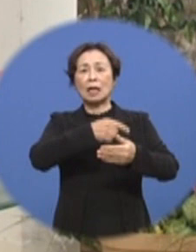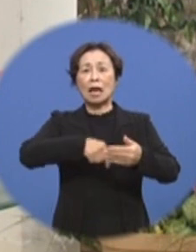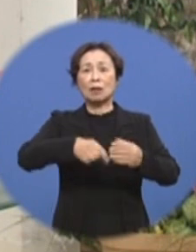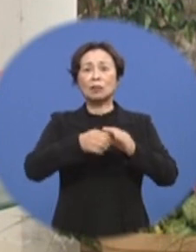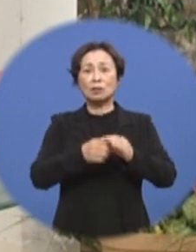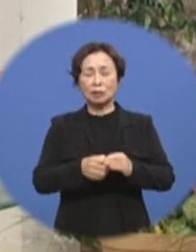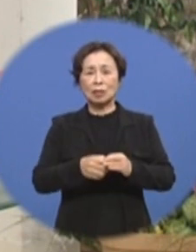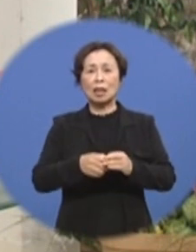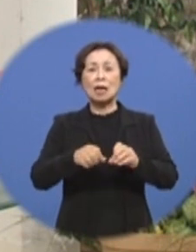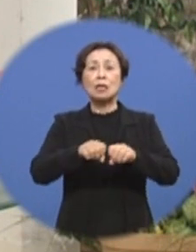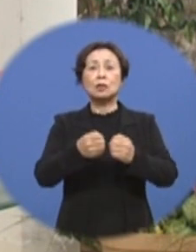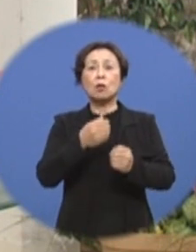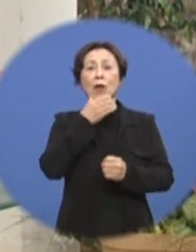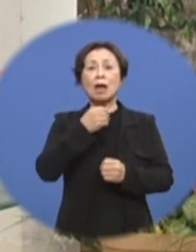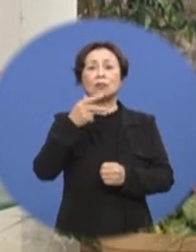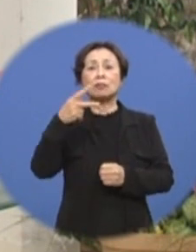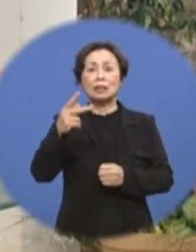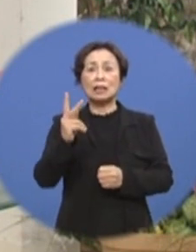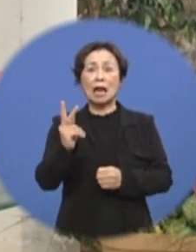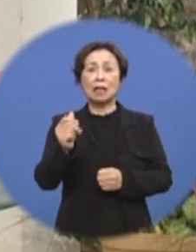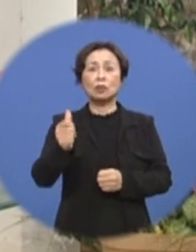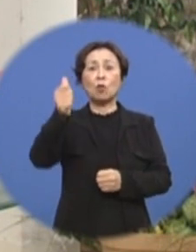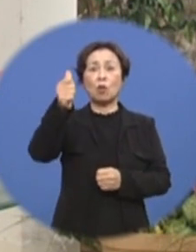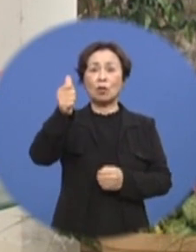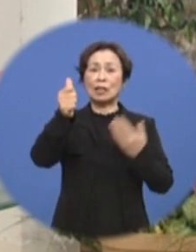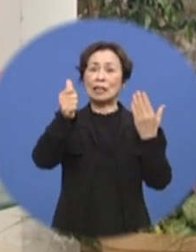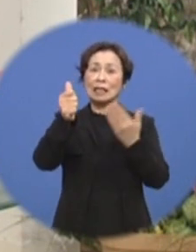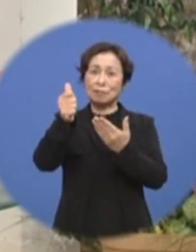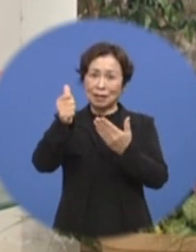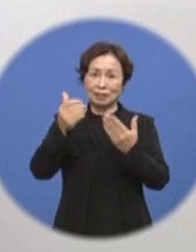福祉課井筒課長に行きました